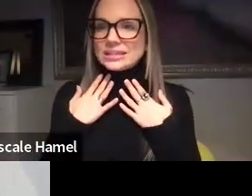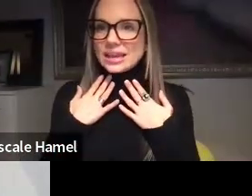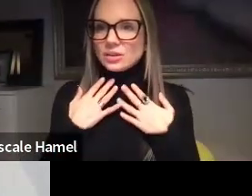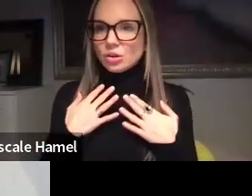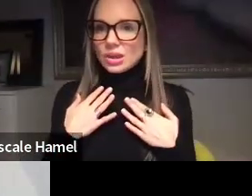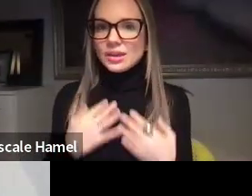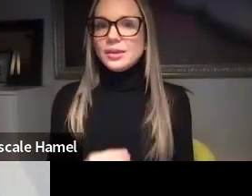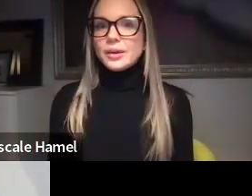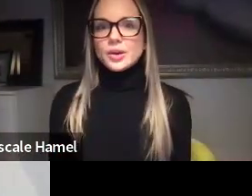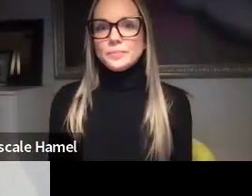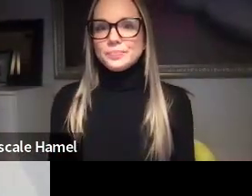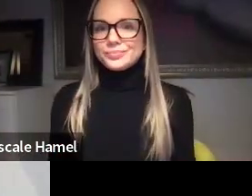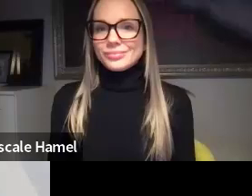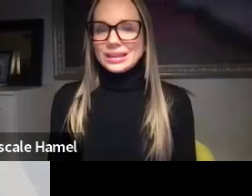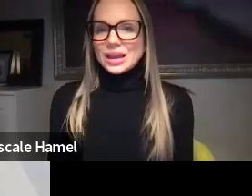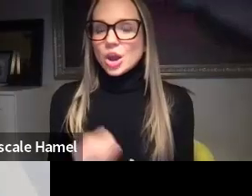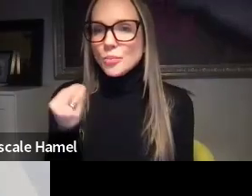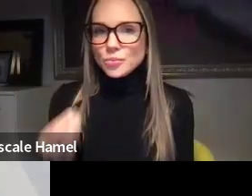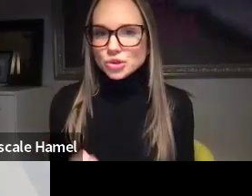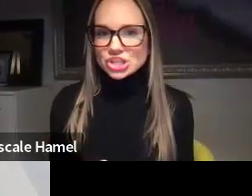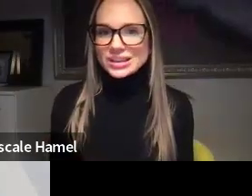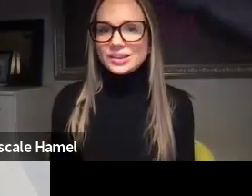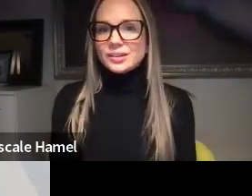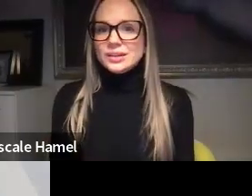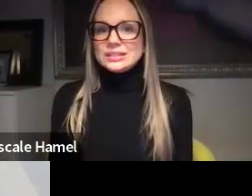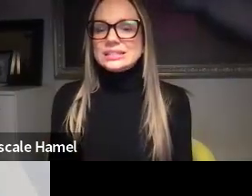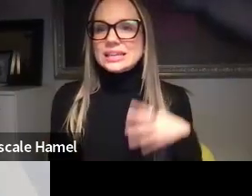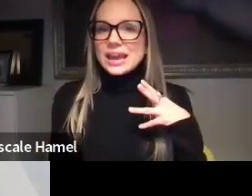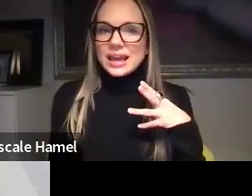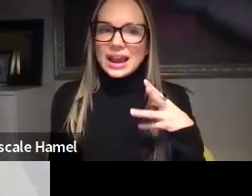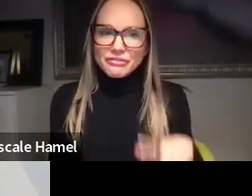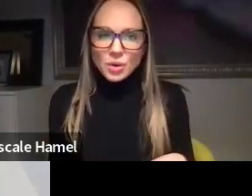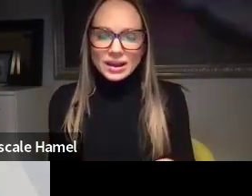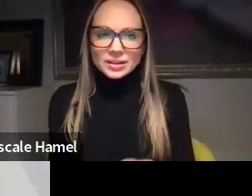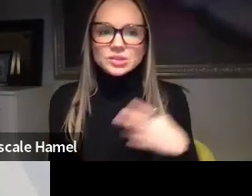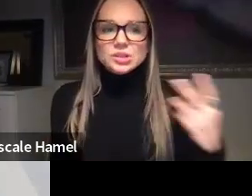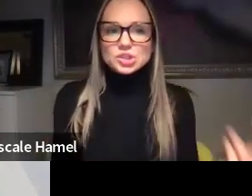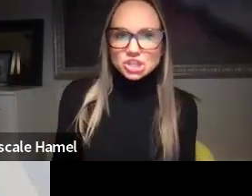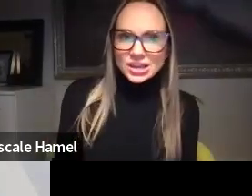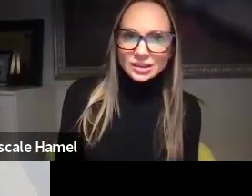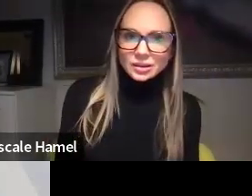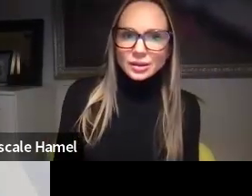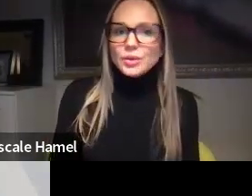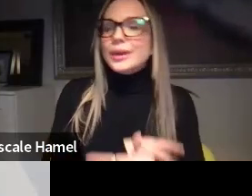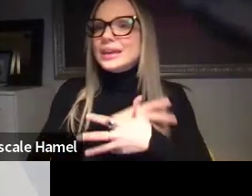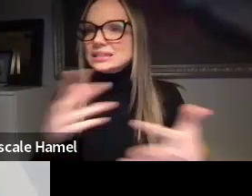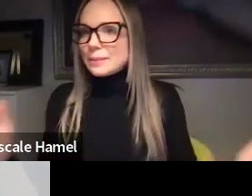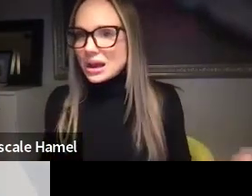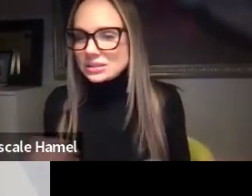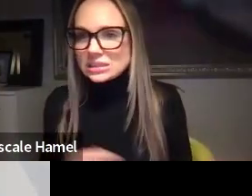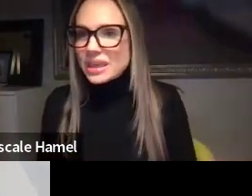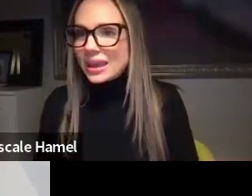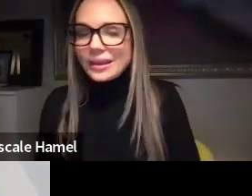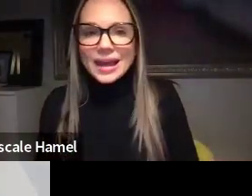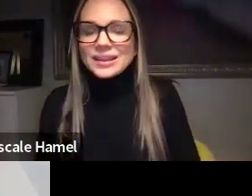Un collet qui tient. OK? Un peu plus chic. C'est à la fois chic et